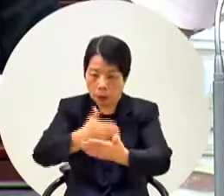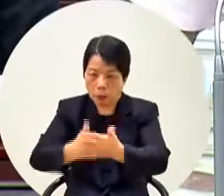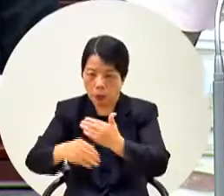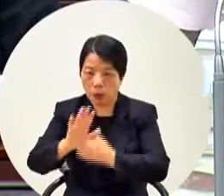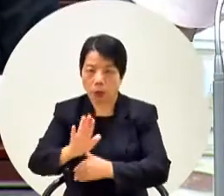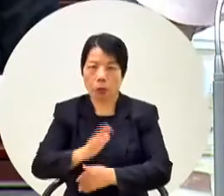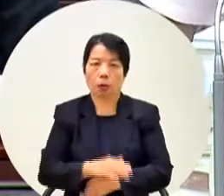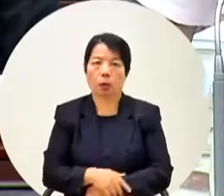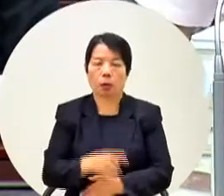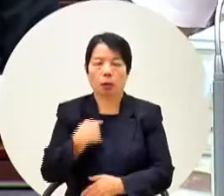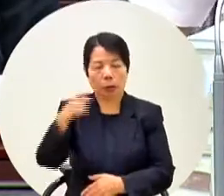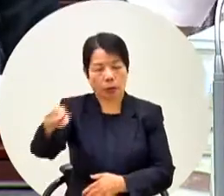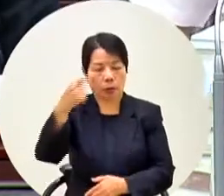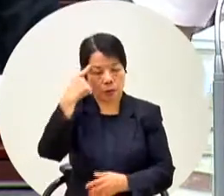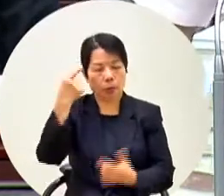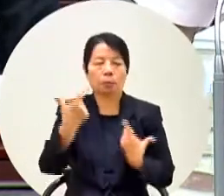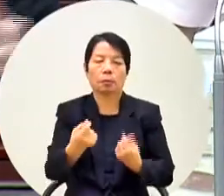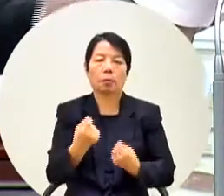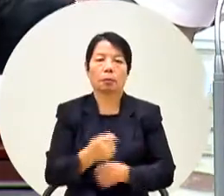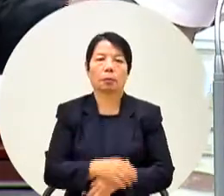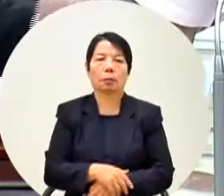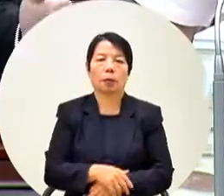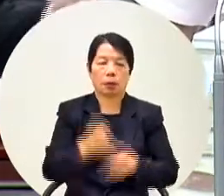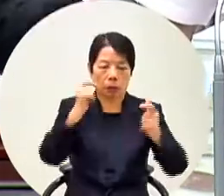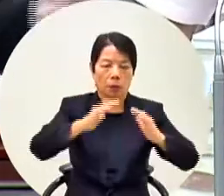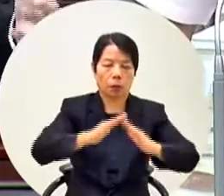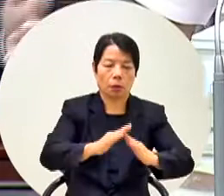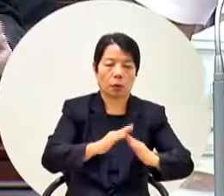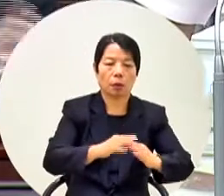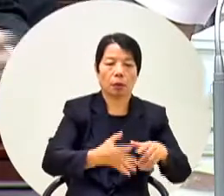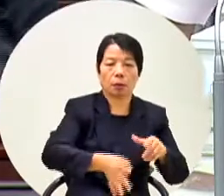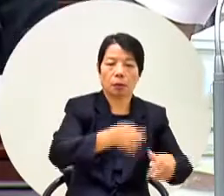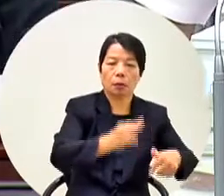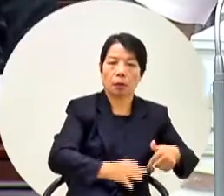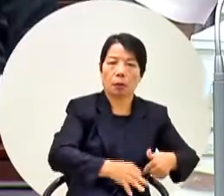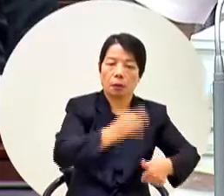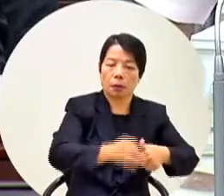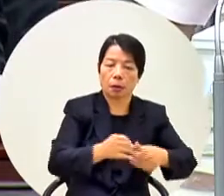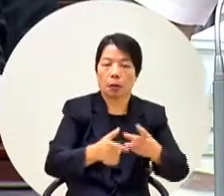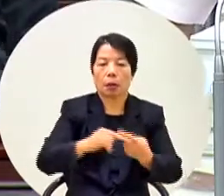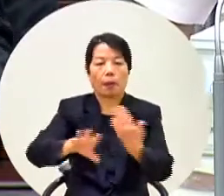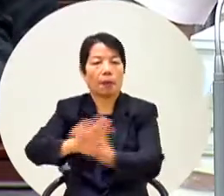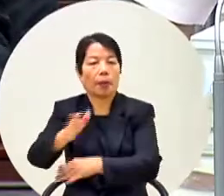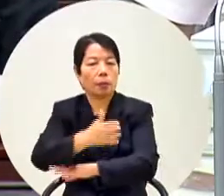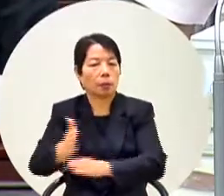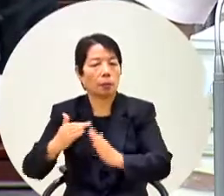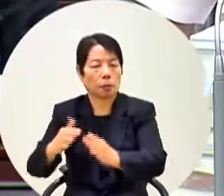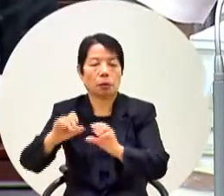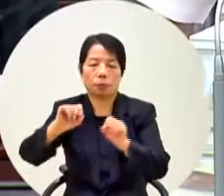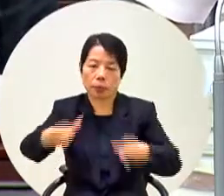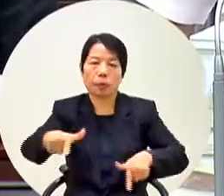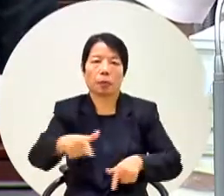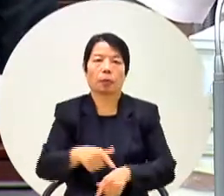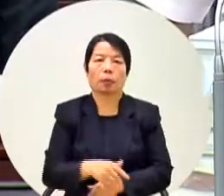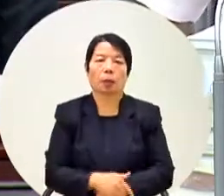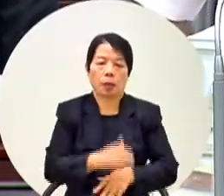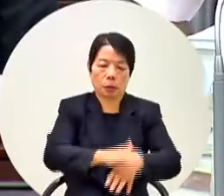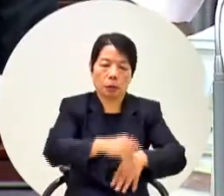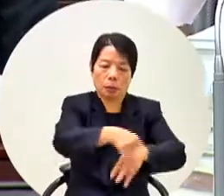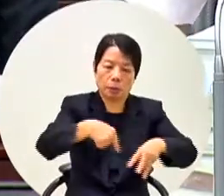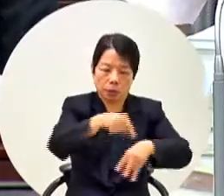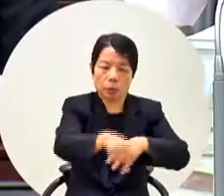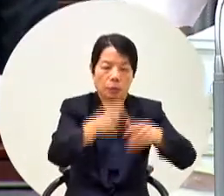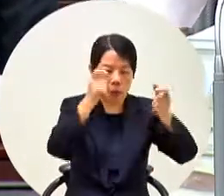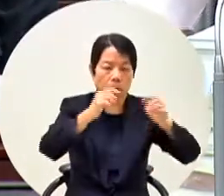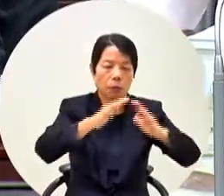意见甲你同款啦。哦，咱高雄市的计数甲外管市人要收的计数当然也无同啊。 是啊， 这成本是咱遮，所以我意见甲你同款。 因